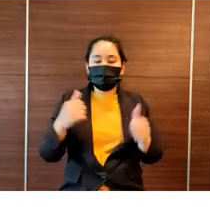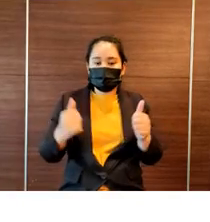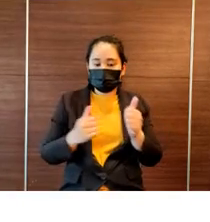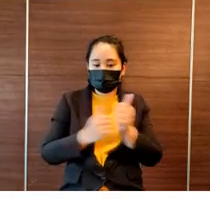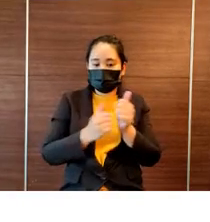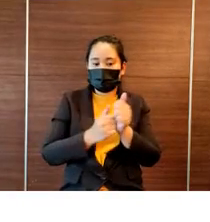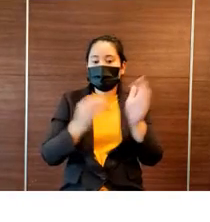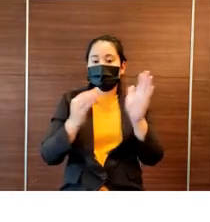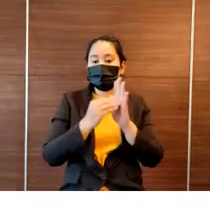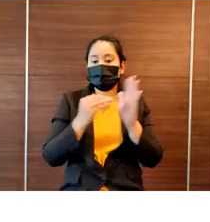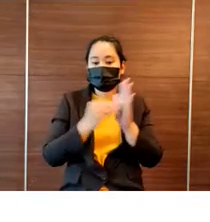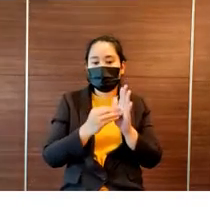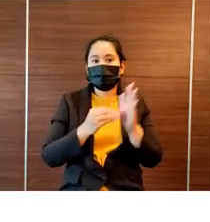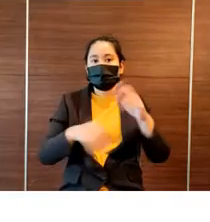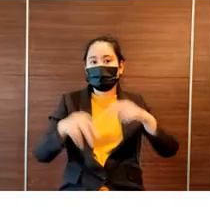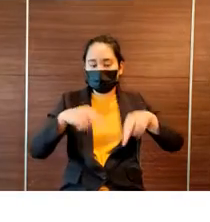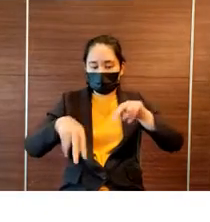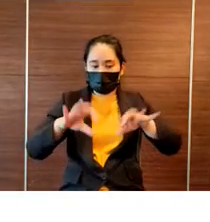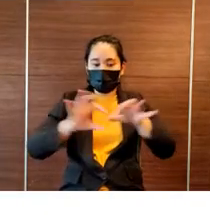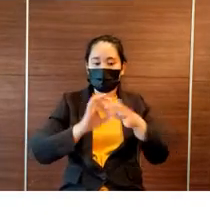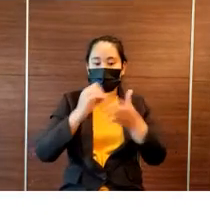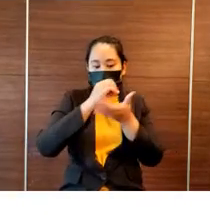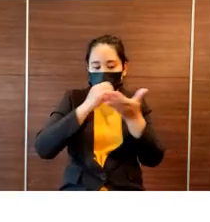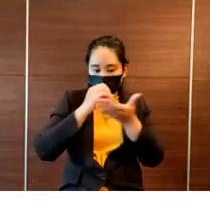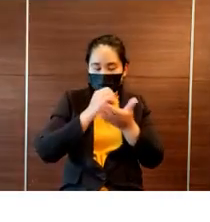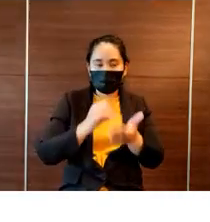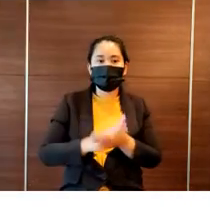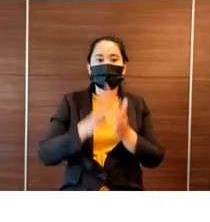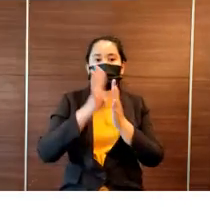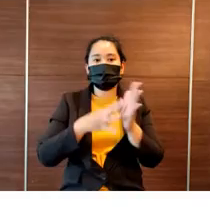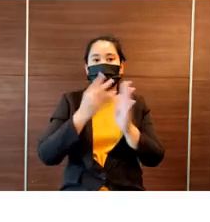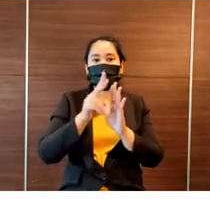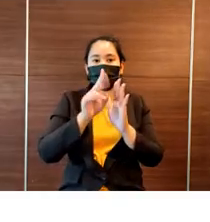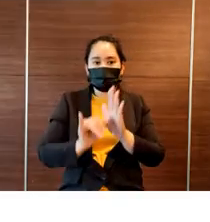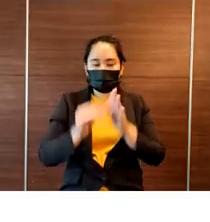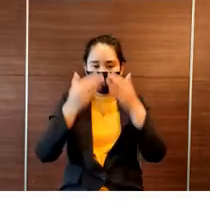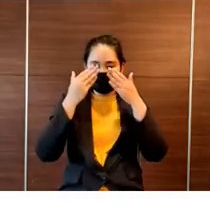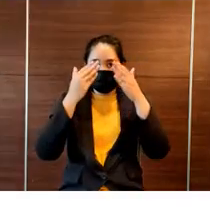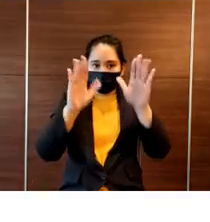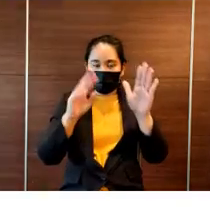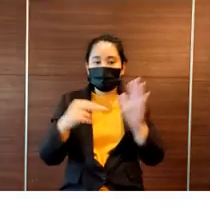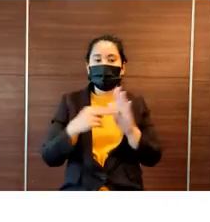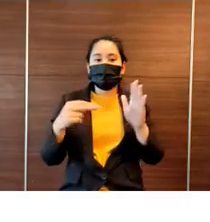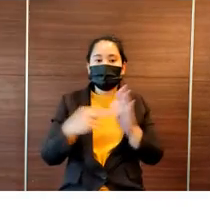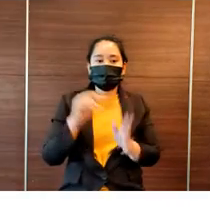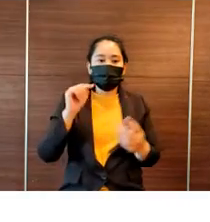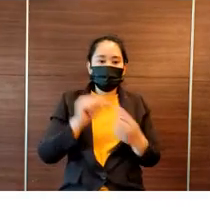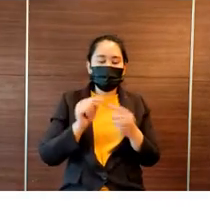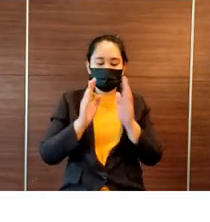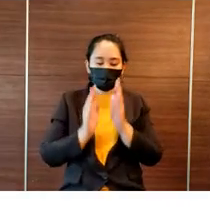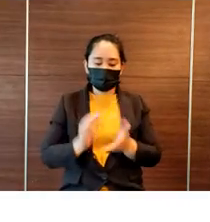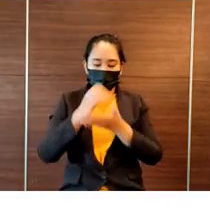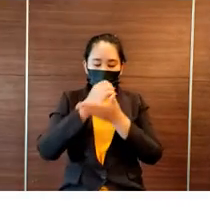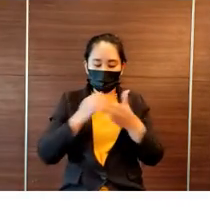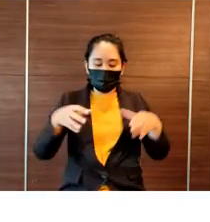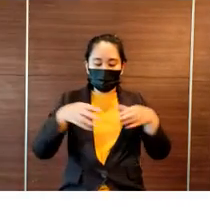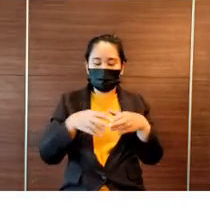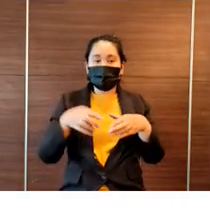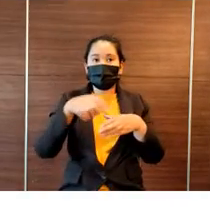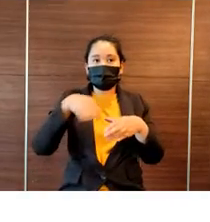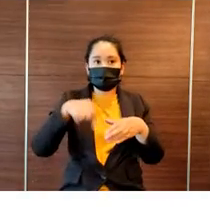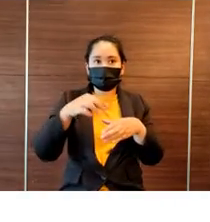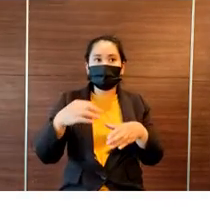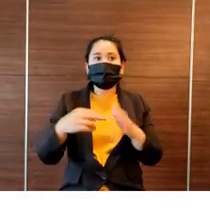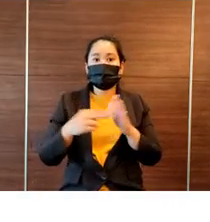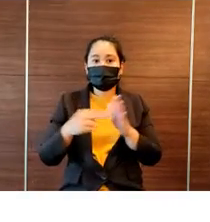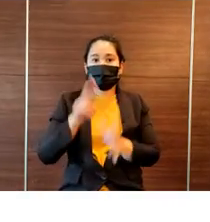ดกทมนางก็เลยเปิดช่องนโยบายของฟ้าสีรุ้งไว้เนี่ยเป็นมิตรกับผู้ใช้สารเสพติดค่อนข้างมากก็คือใ